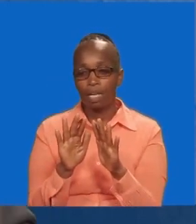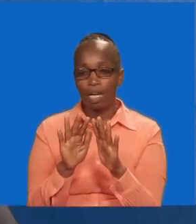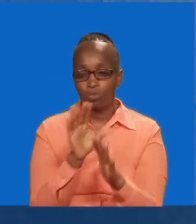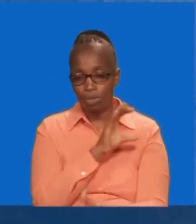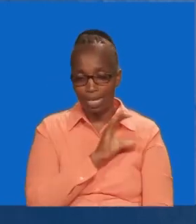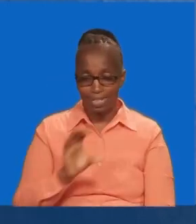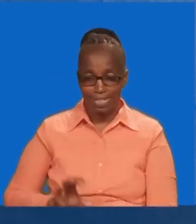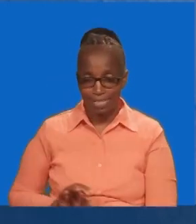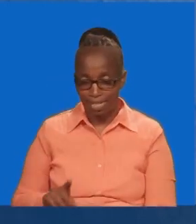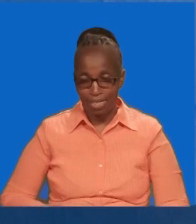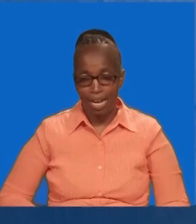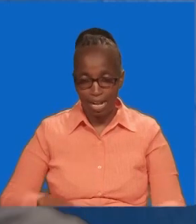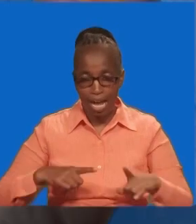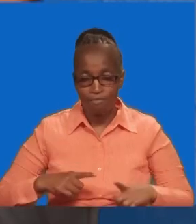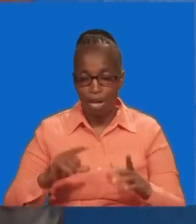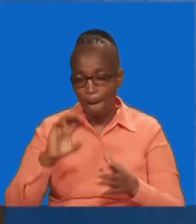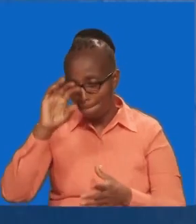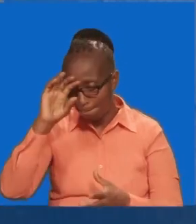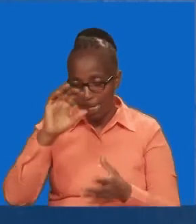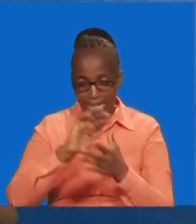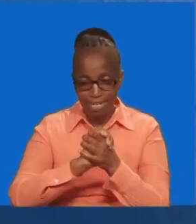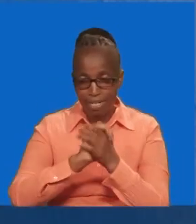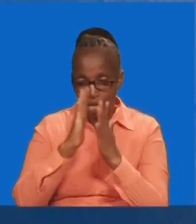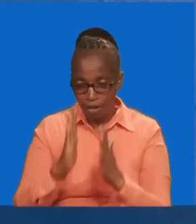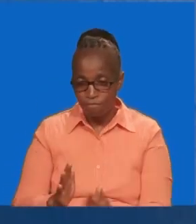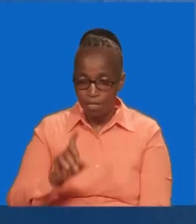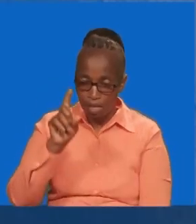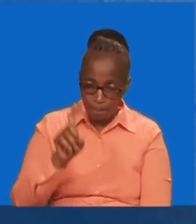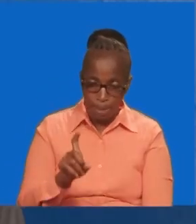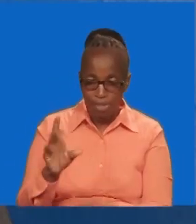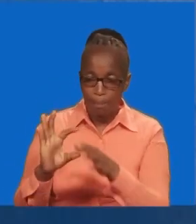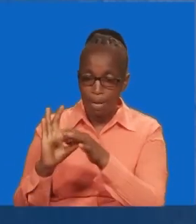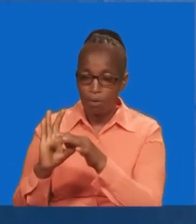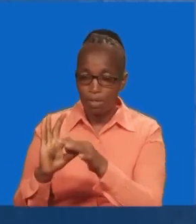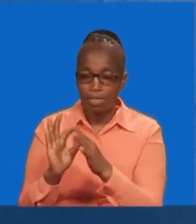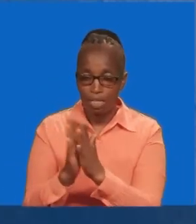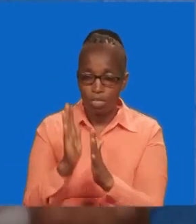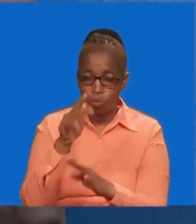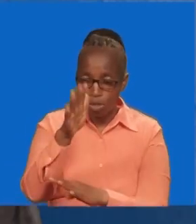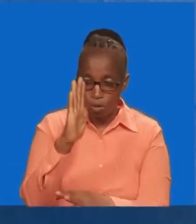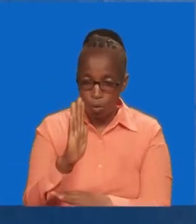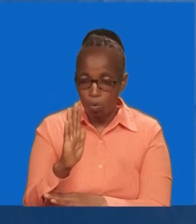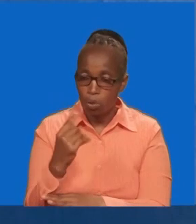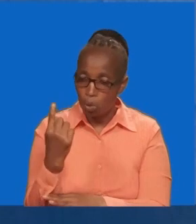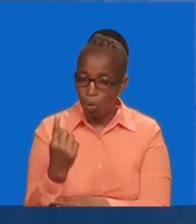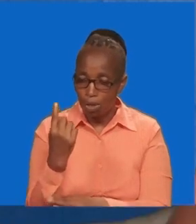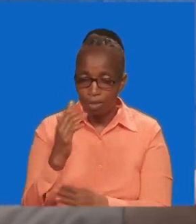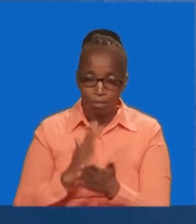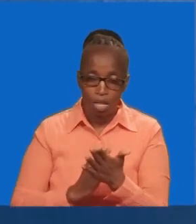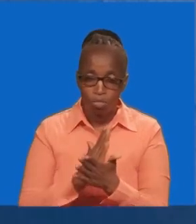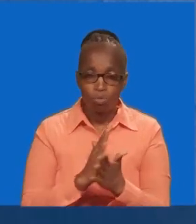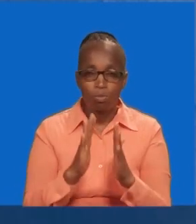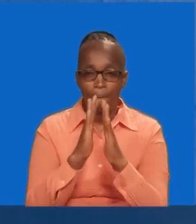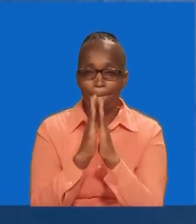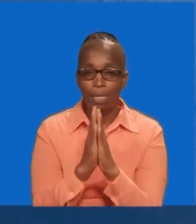katika maisha ya Mkristo. Believers must be connected with God and it's only through